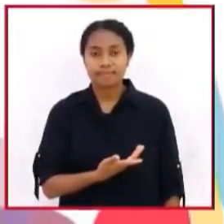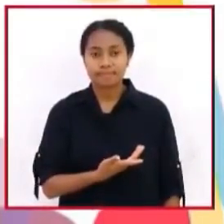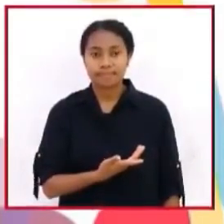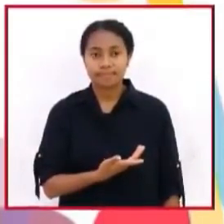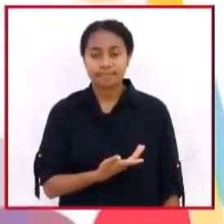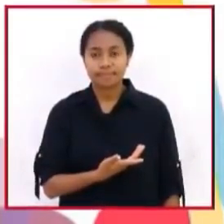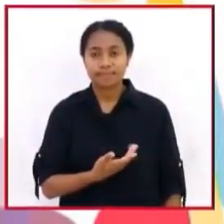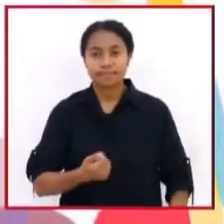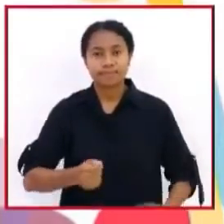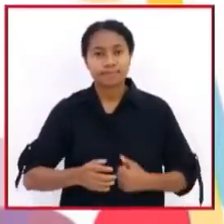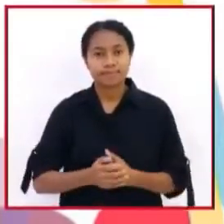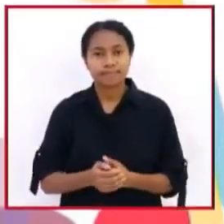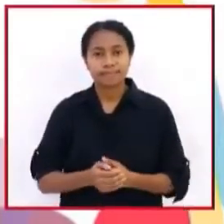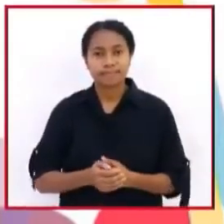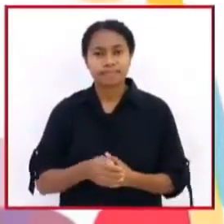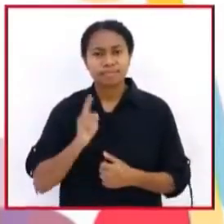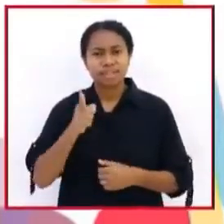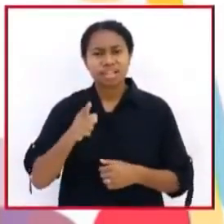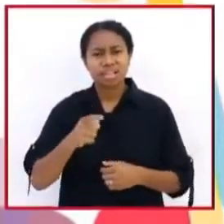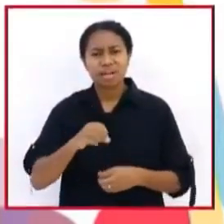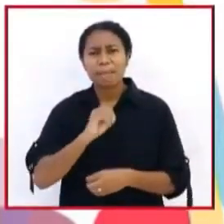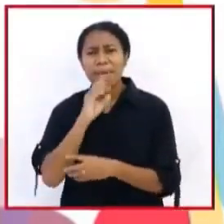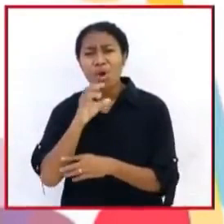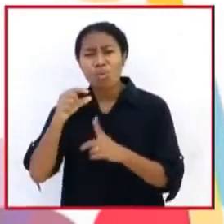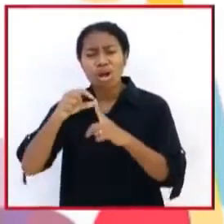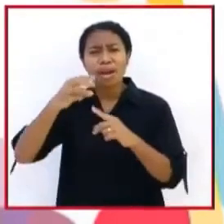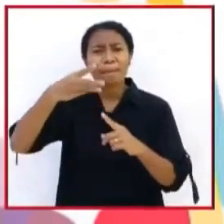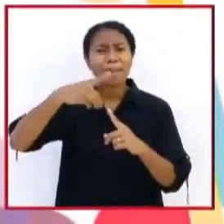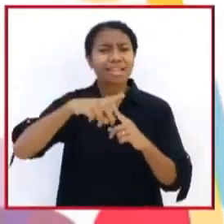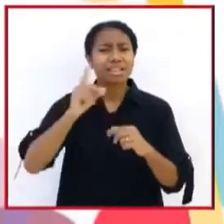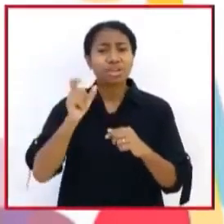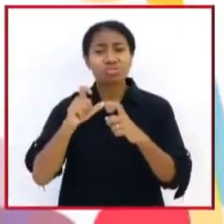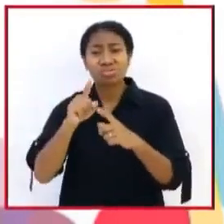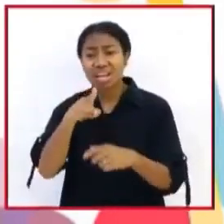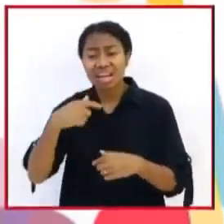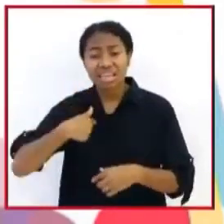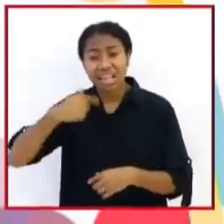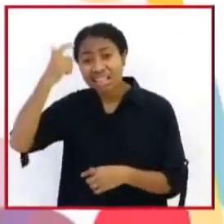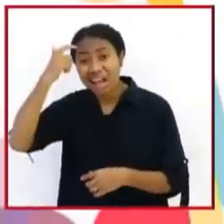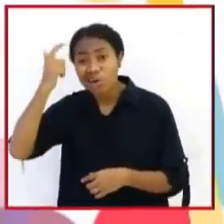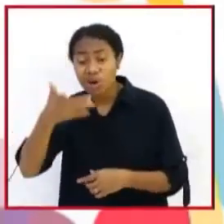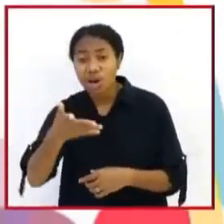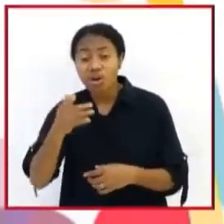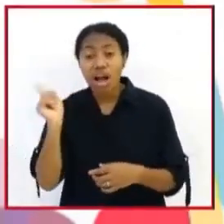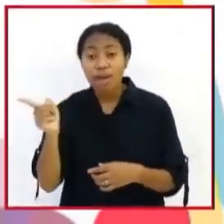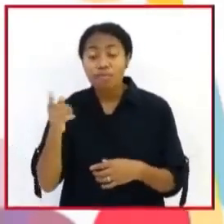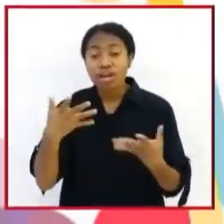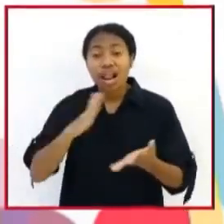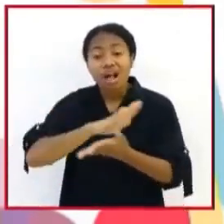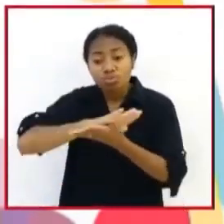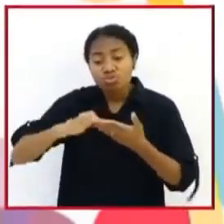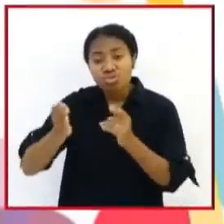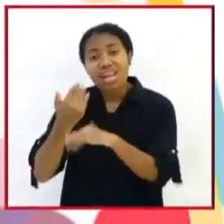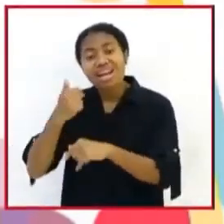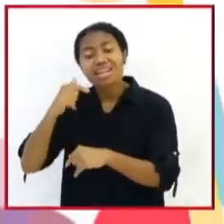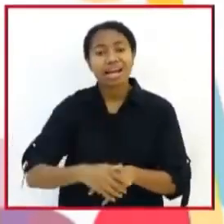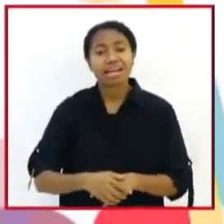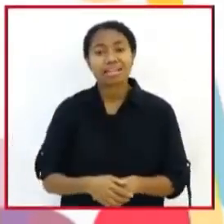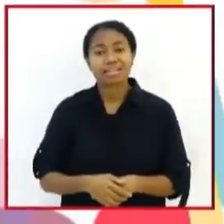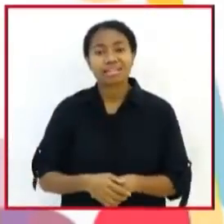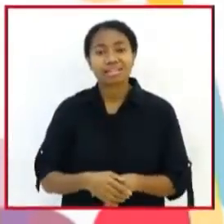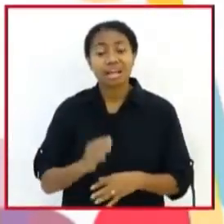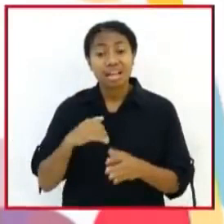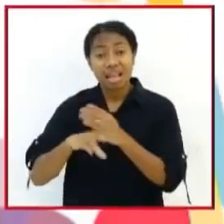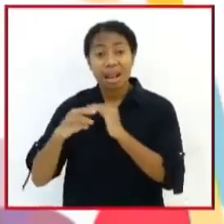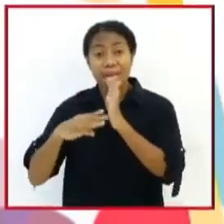kudus dari Allah ini pengakuan Petrus kami tahu engkau yang kudus dari Allah sama dengan yang diakui oleh setan